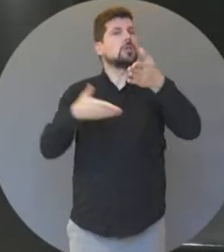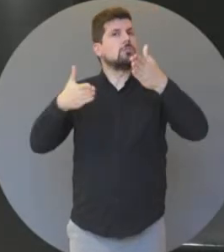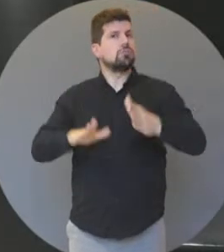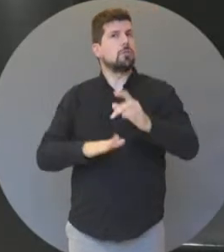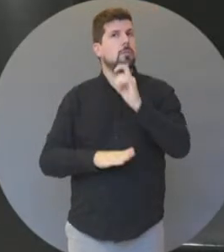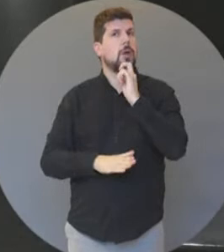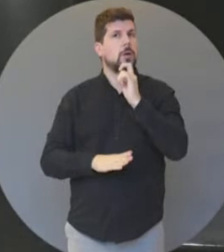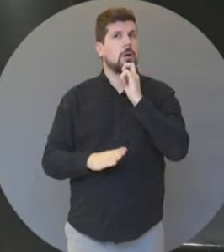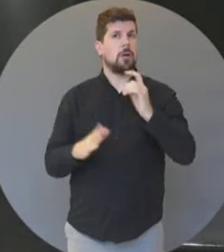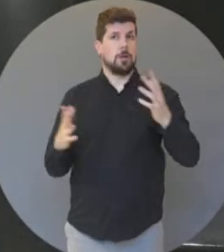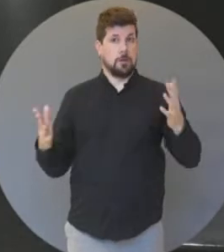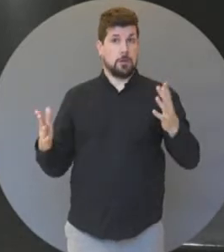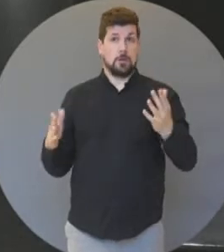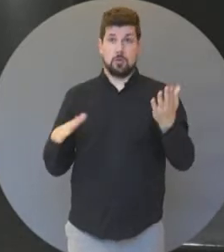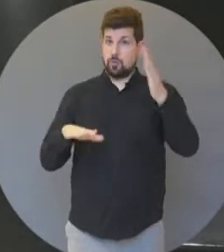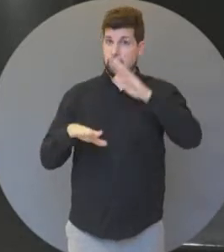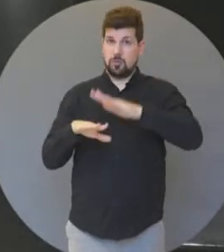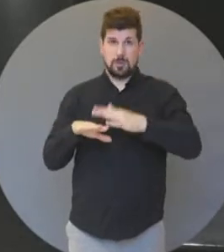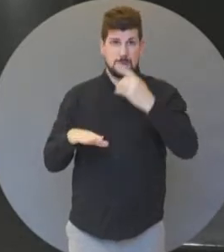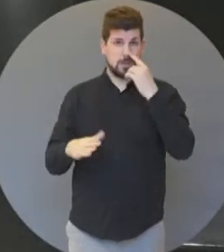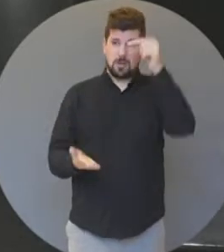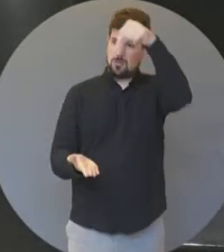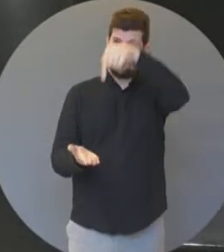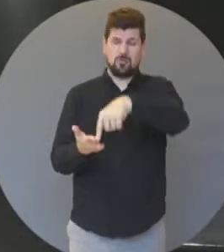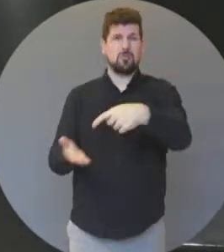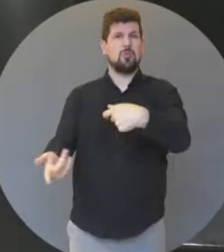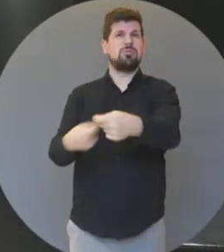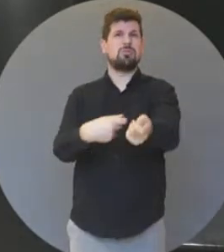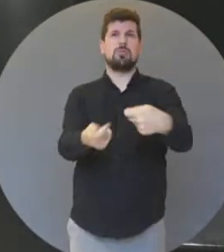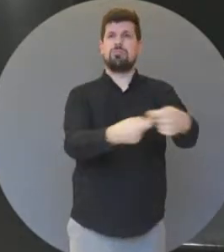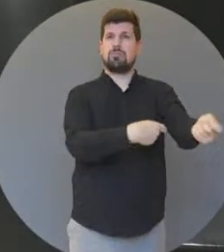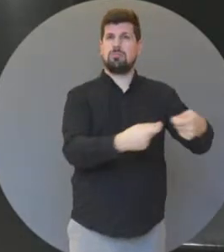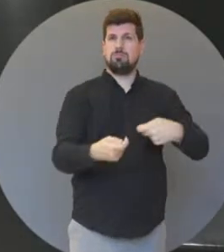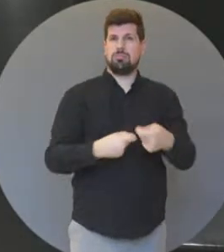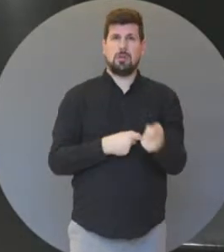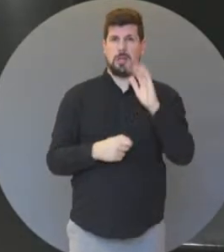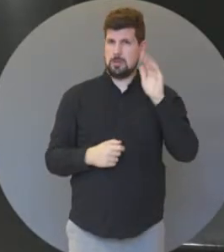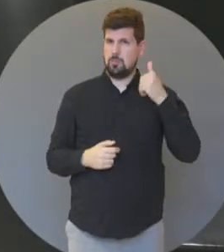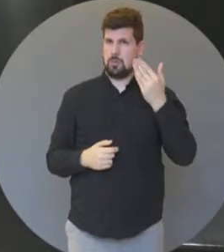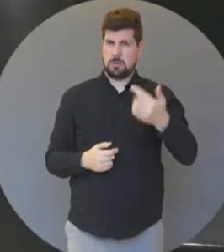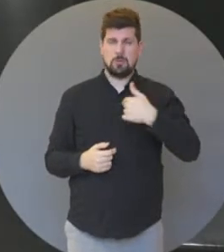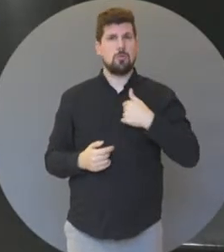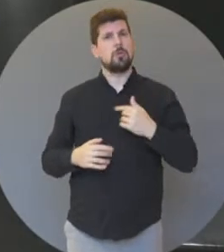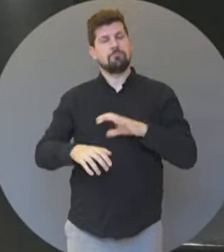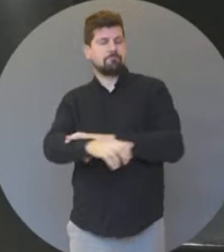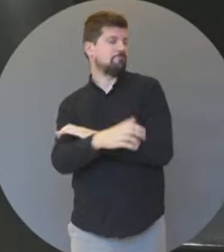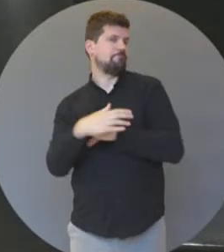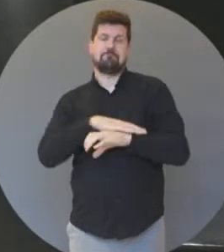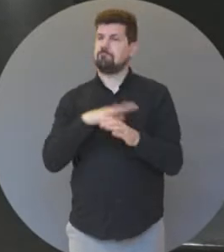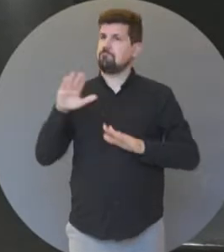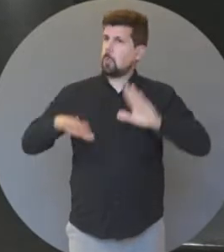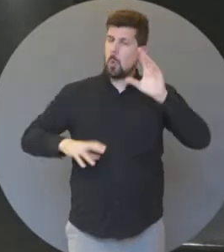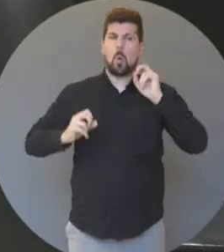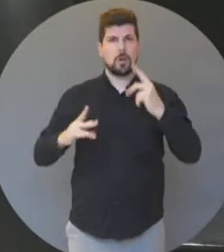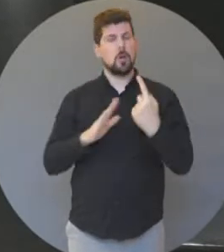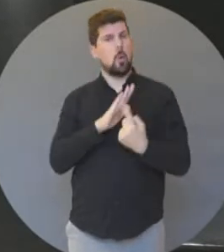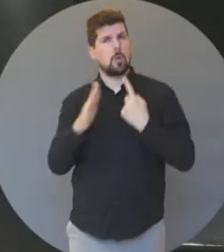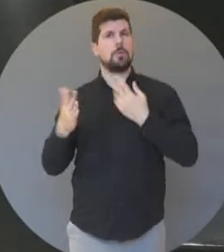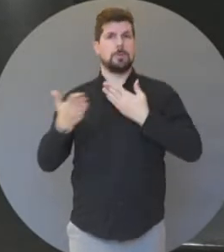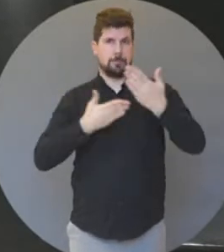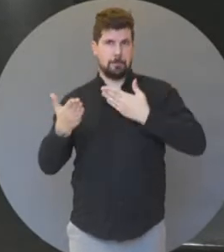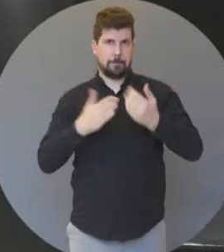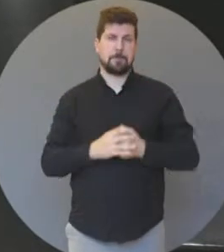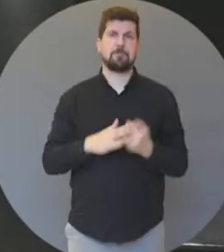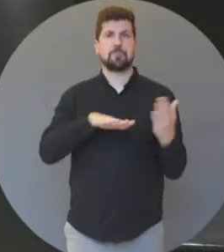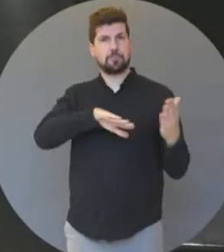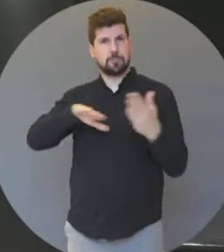sur les projets cela ne convenait pas sur certains territoires et donc c'est pour ça que je m'étais engagé à ce qu'on puisse en rediscuter sur la réponse à Madame